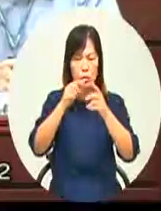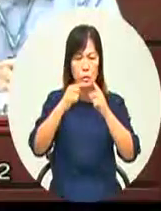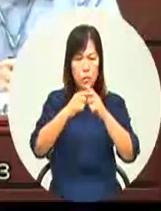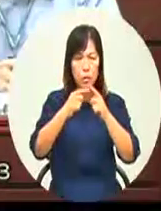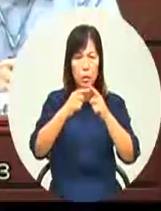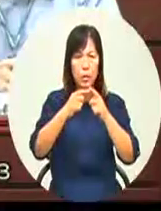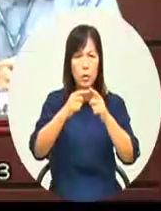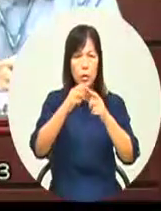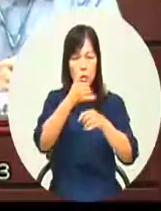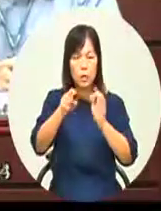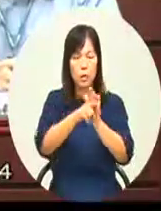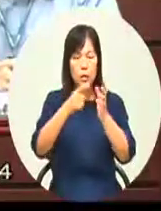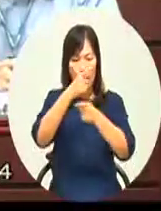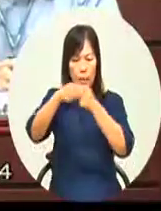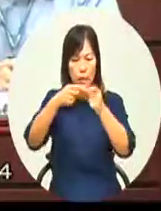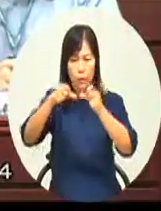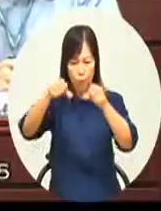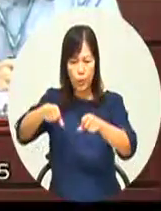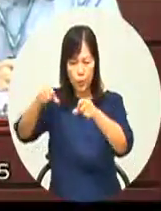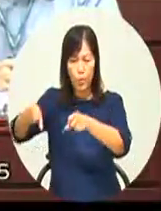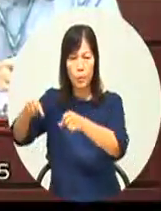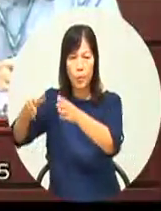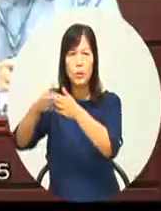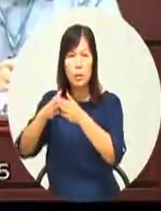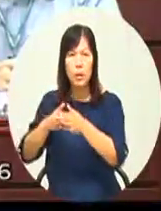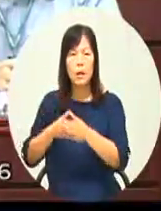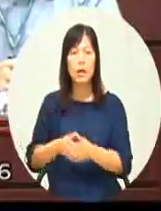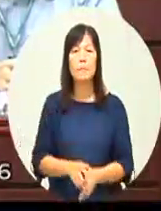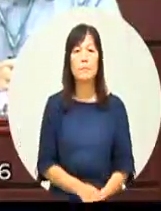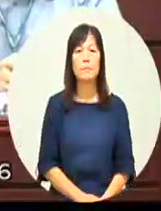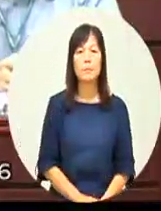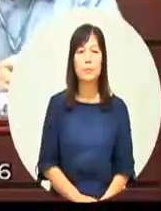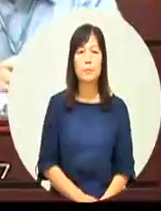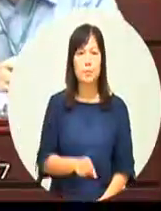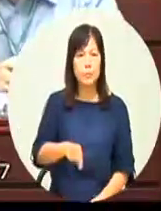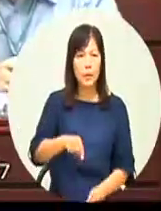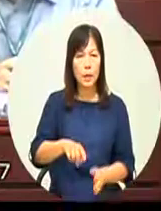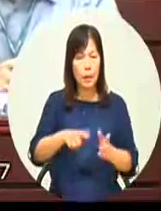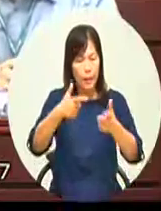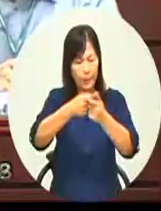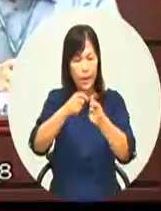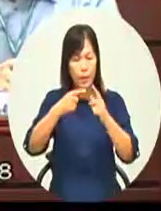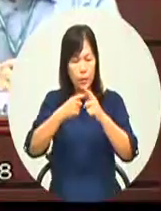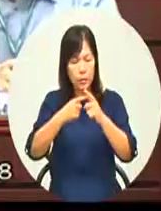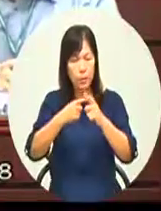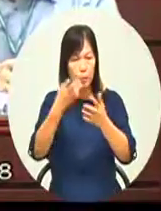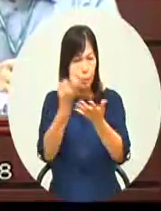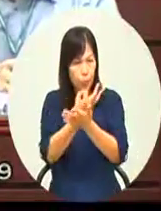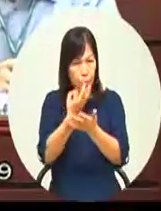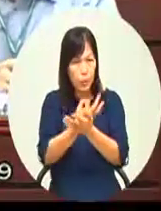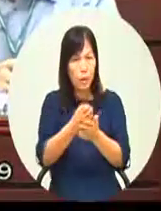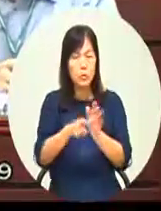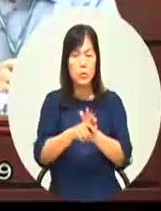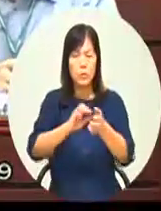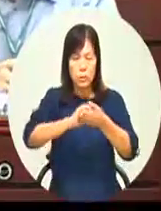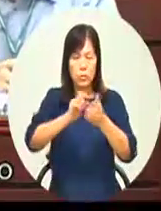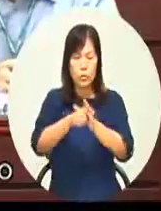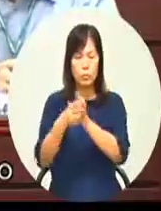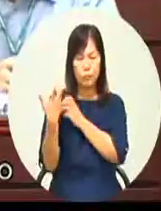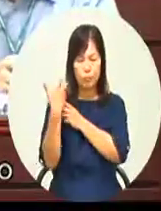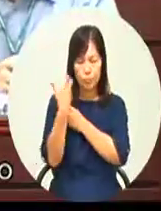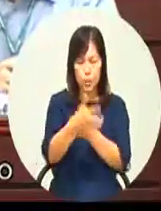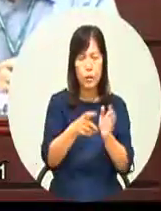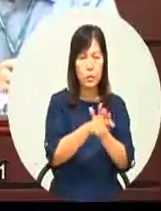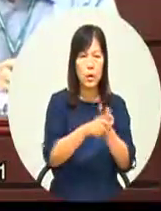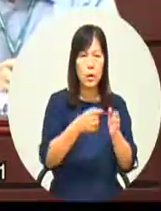每一年都要聘一次哈。那就这个情况之下呢，我们因应这种人力不足，所以我们拟定了这个委外收